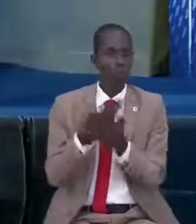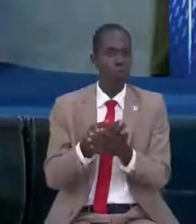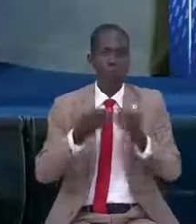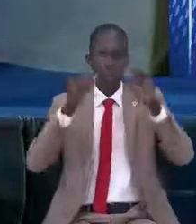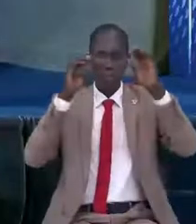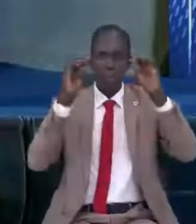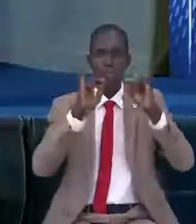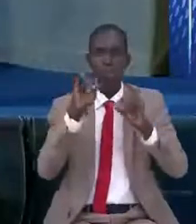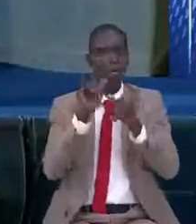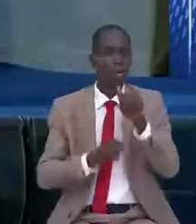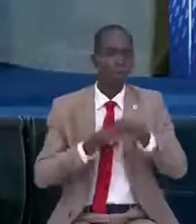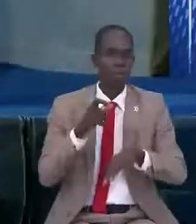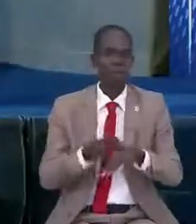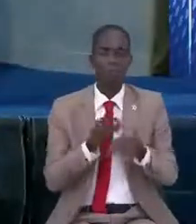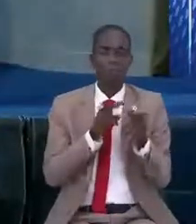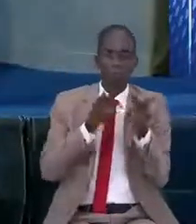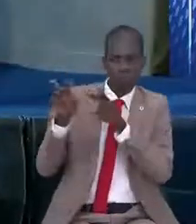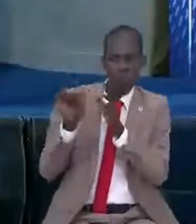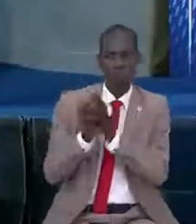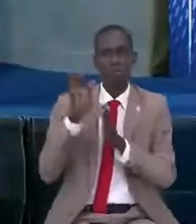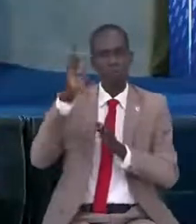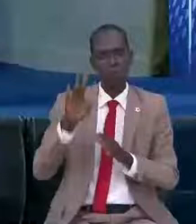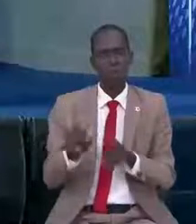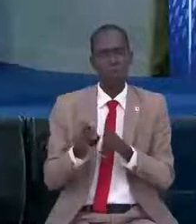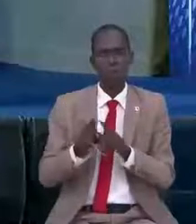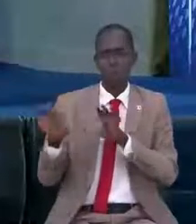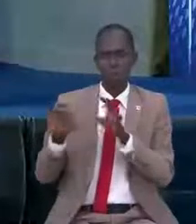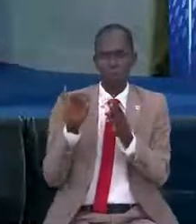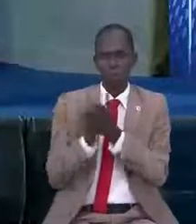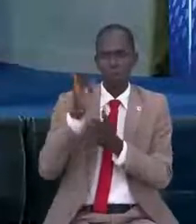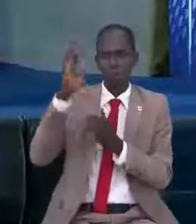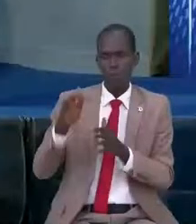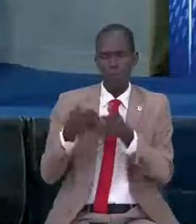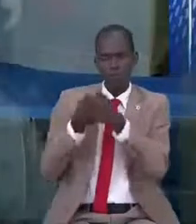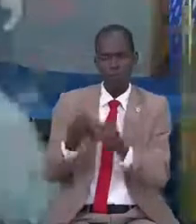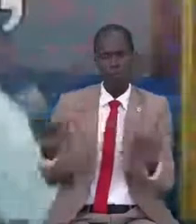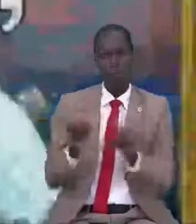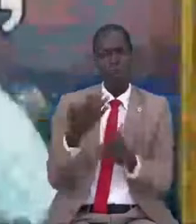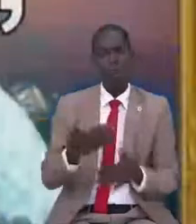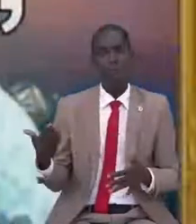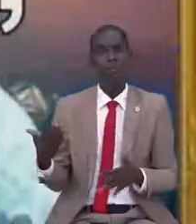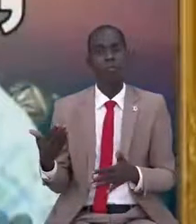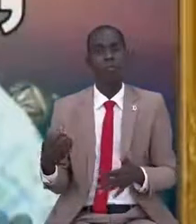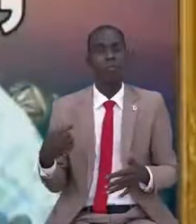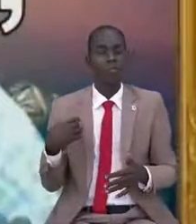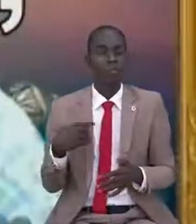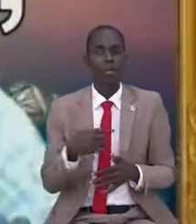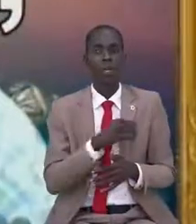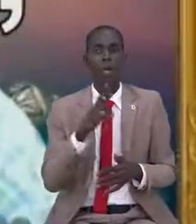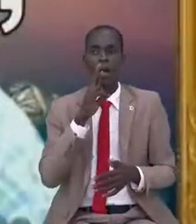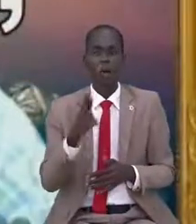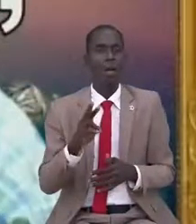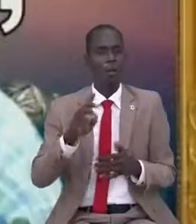tout moment, regardez-le lui aussi. Est-ce que lui aussi, il suit la saine